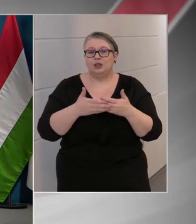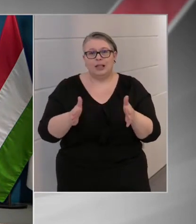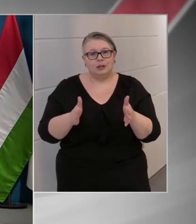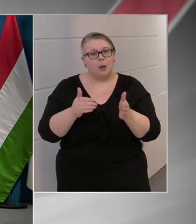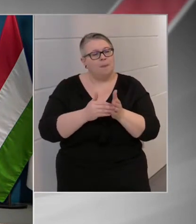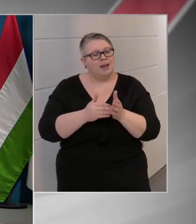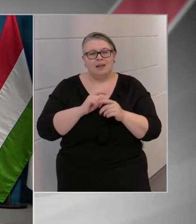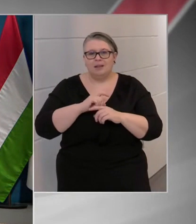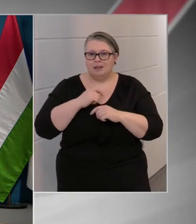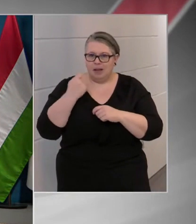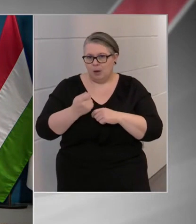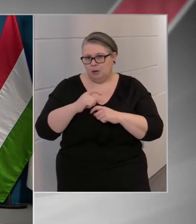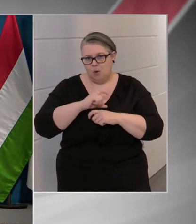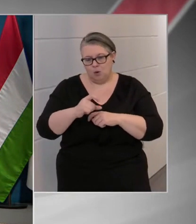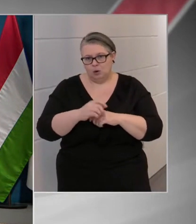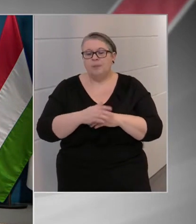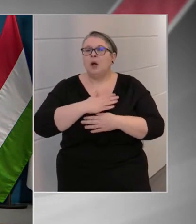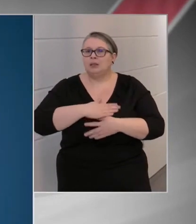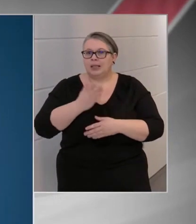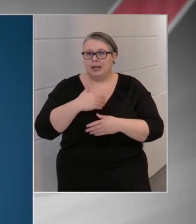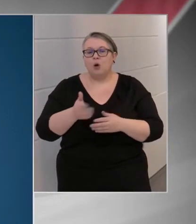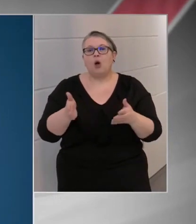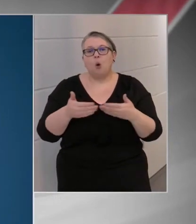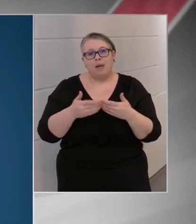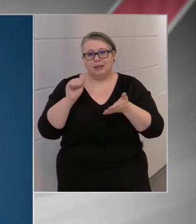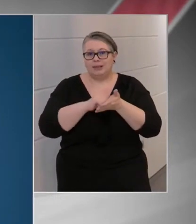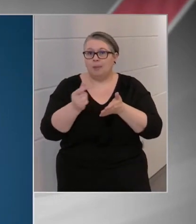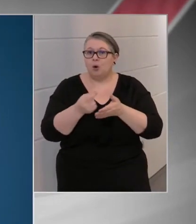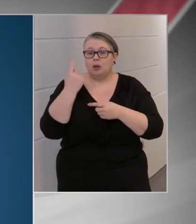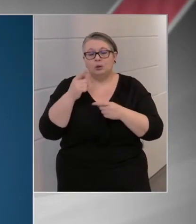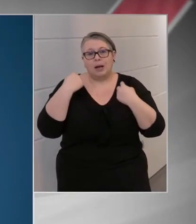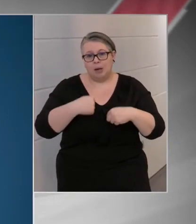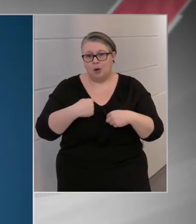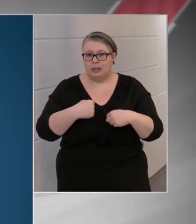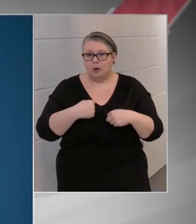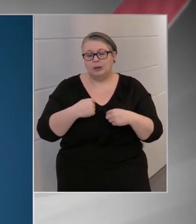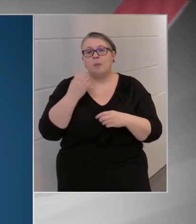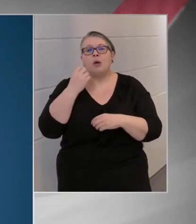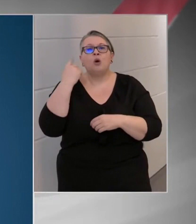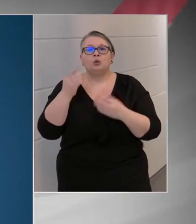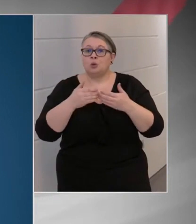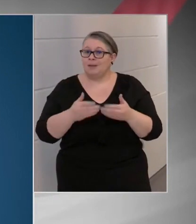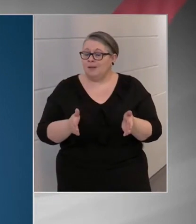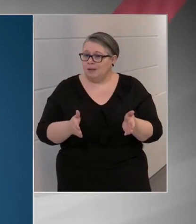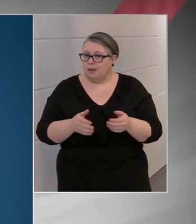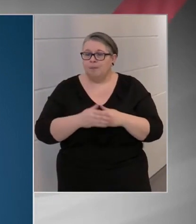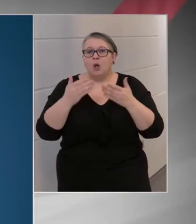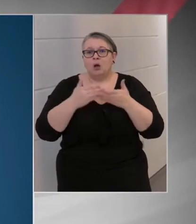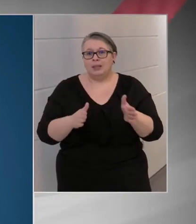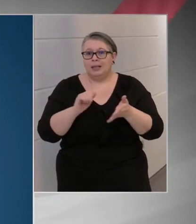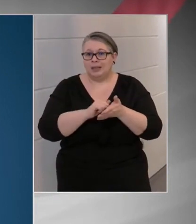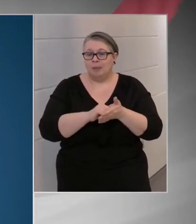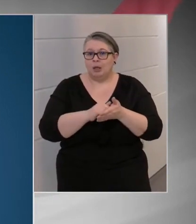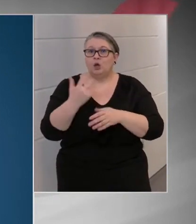nem adnak okot. Azt szeretnénk, hogyha objektív számokkal lehetne meghatározni, hogy mikor tudunk nyitni. A nyitás